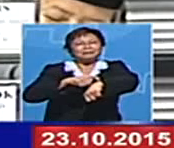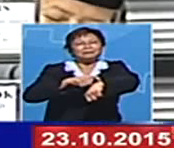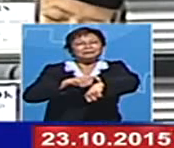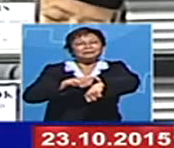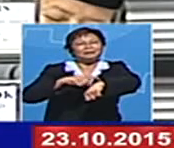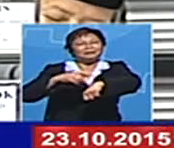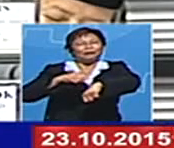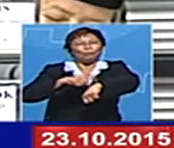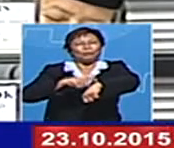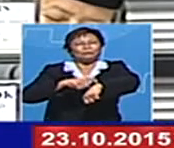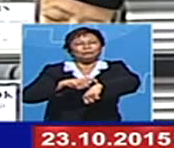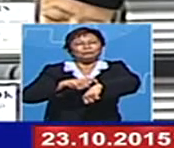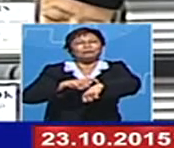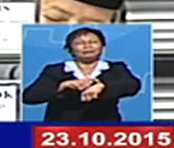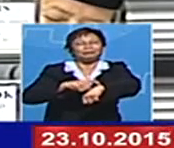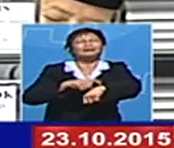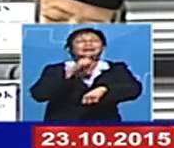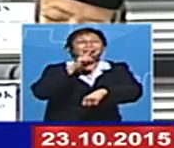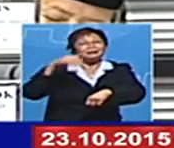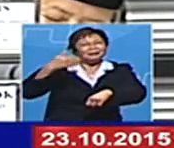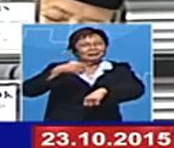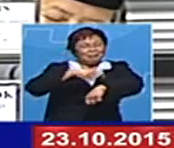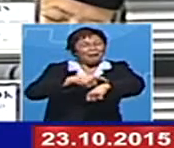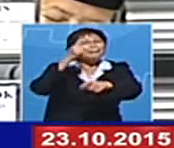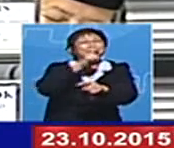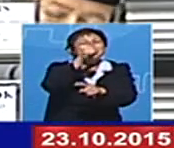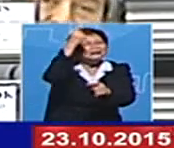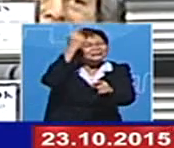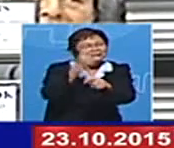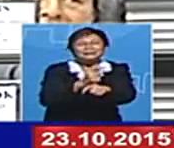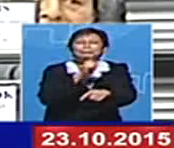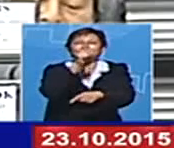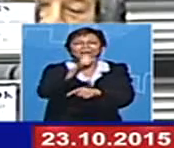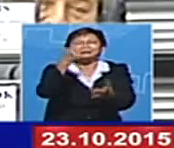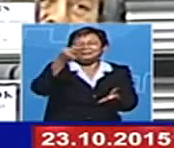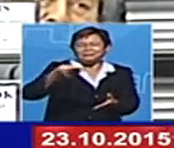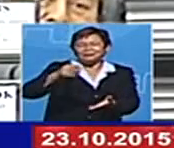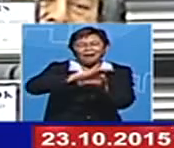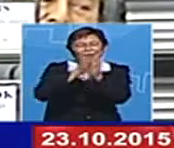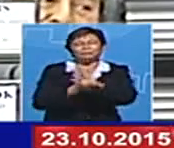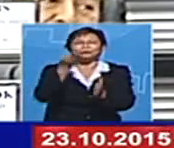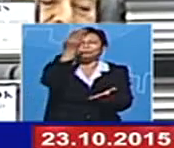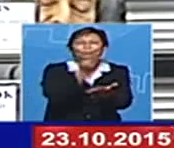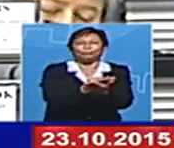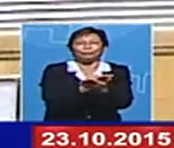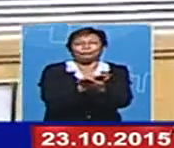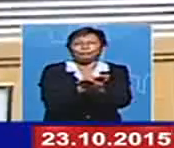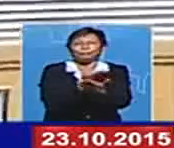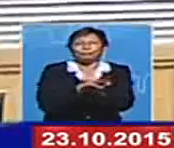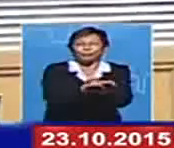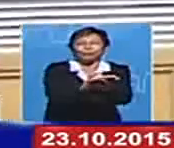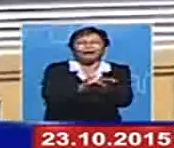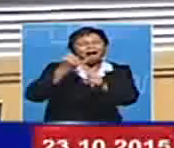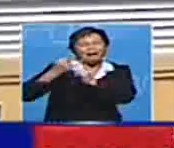waktu yang benar tetap benar sejarahnya kelak menjadi bukti akhir kalam